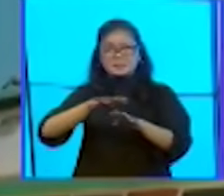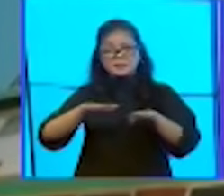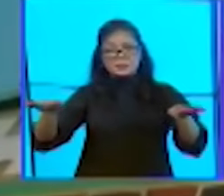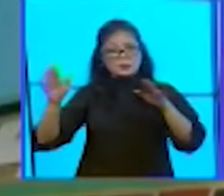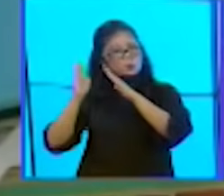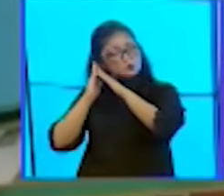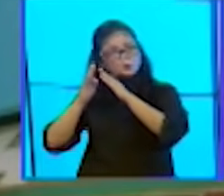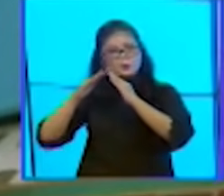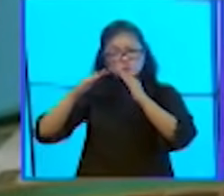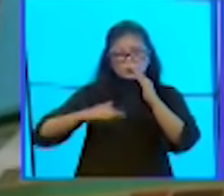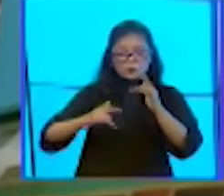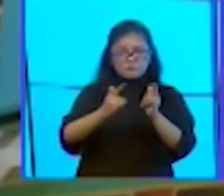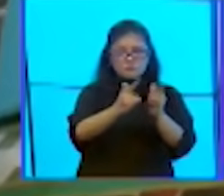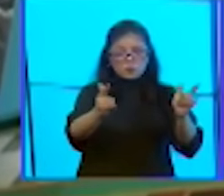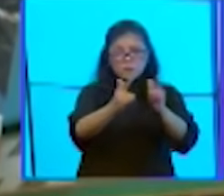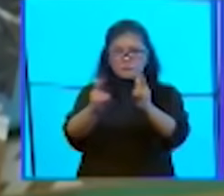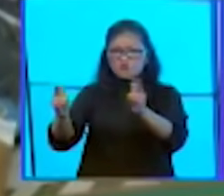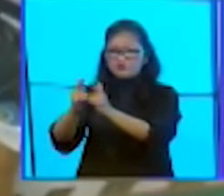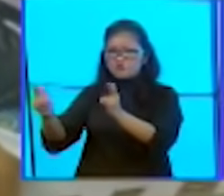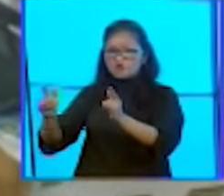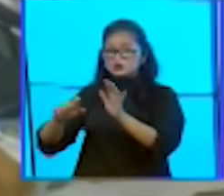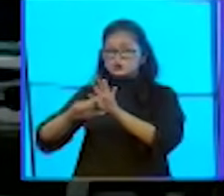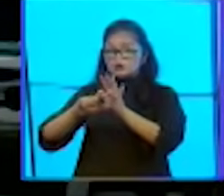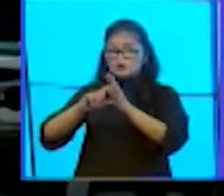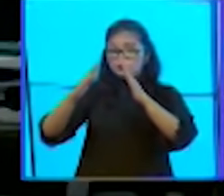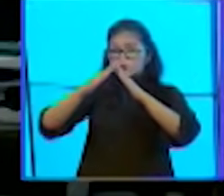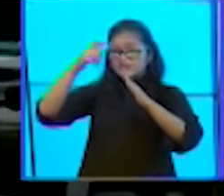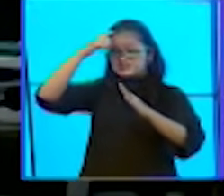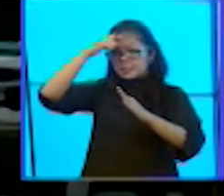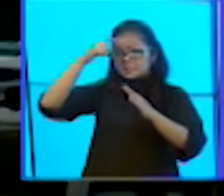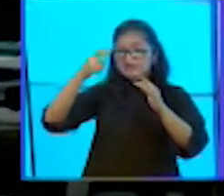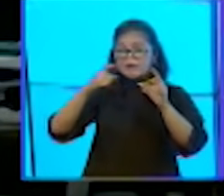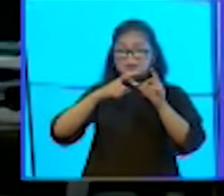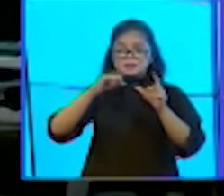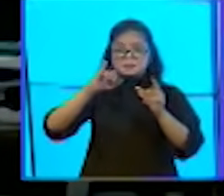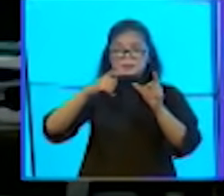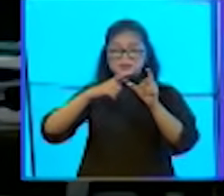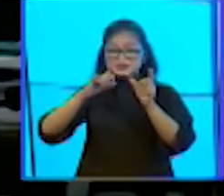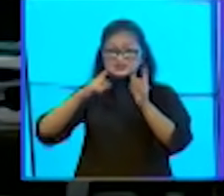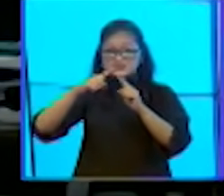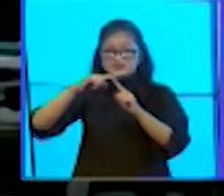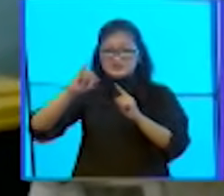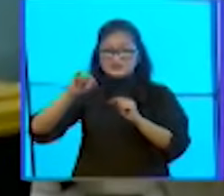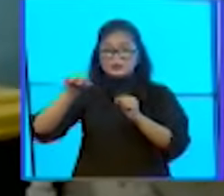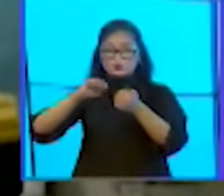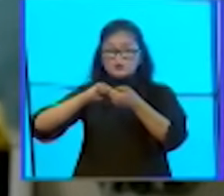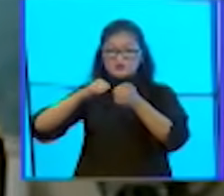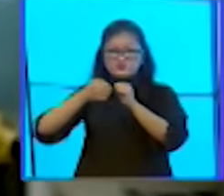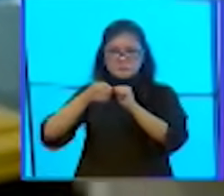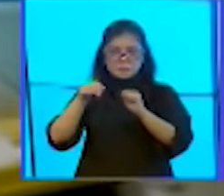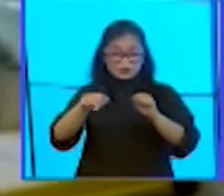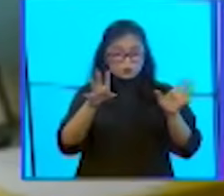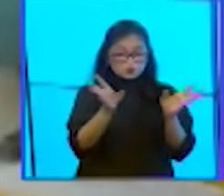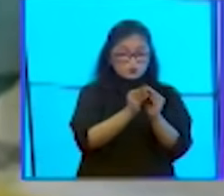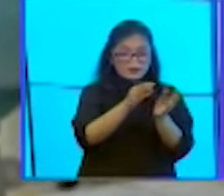penuh. Salah satu rumah sakit rujukan COVID-19, RS Siti Khadijah di Taman Sidoarjo misalnya, dari total 118 tempat